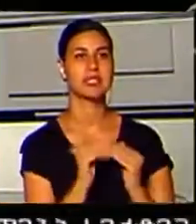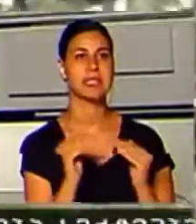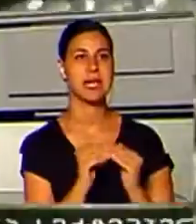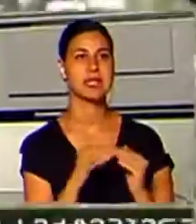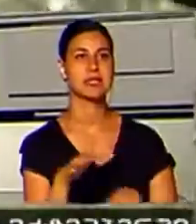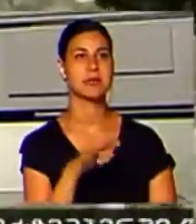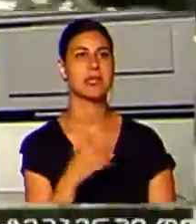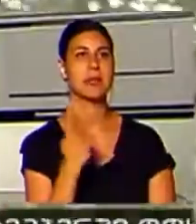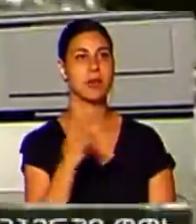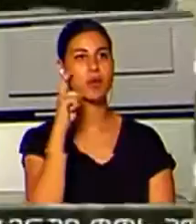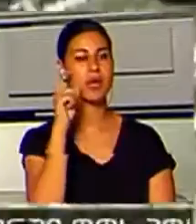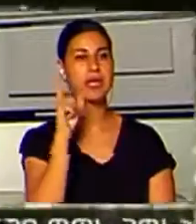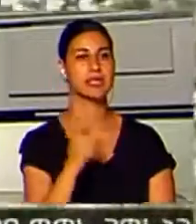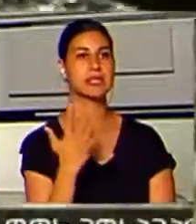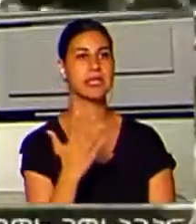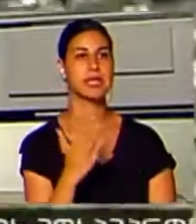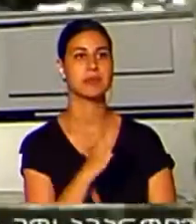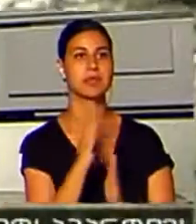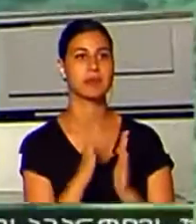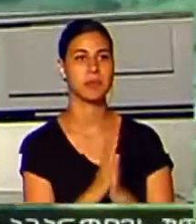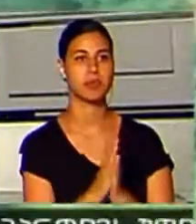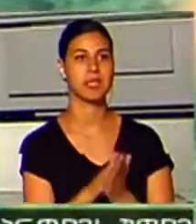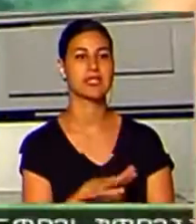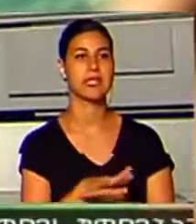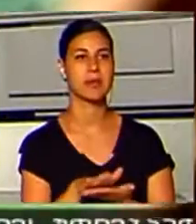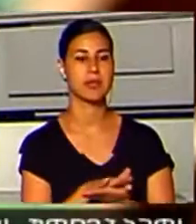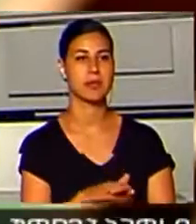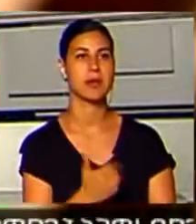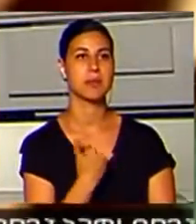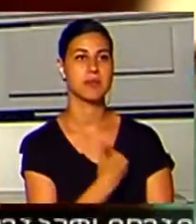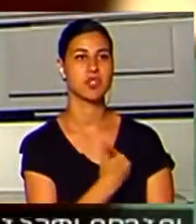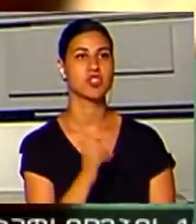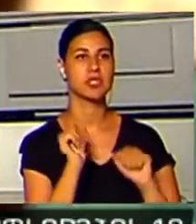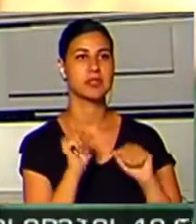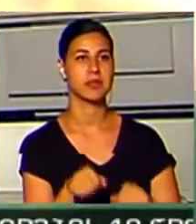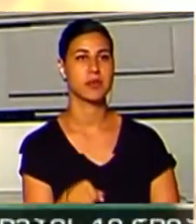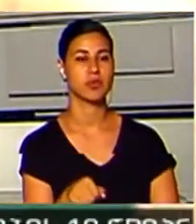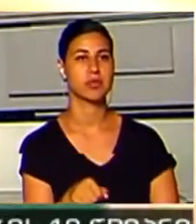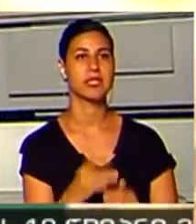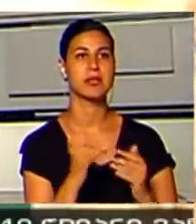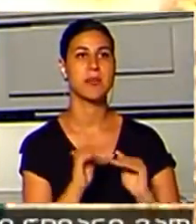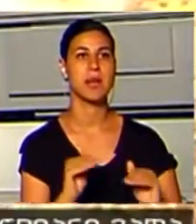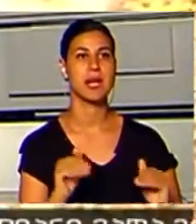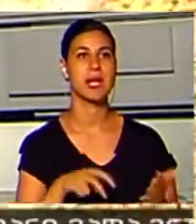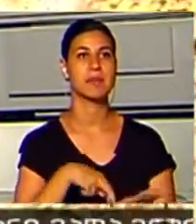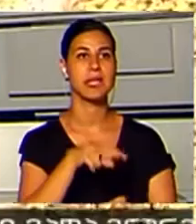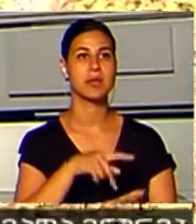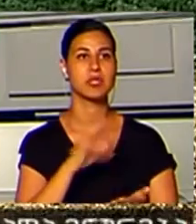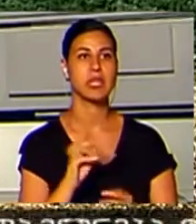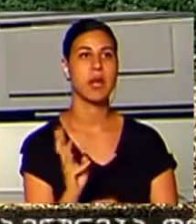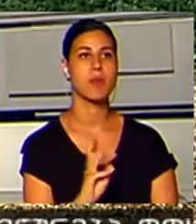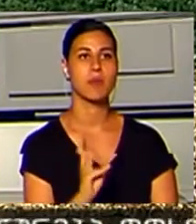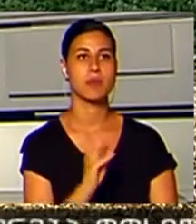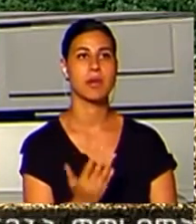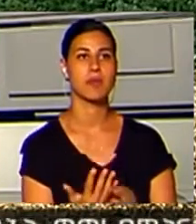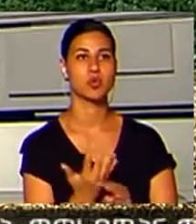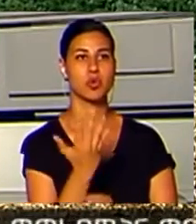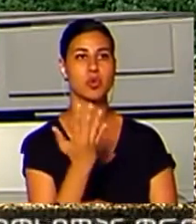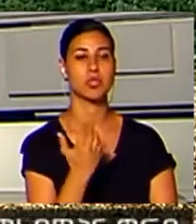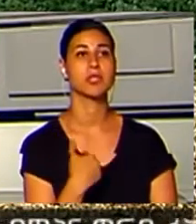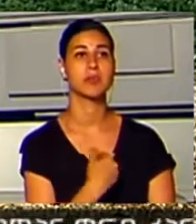მარტო კაცის ხელით მთელდებოდეს და იტკეპნებოდეს. ნეტავ შეიძლებოდეს ამ ბანზე ბალღები დარბოდნენ და კვამლი ამოდიოდეს. ნეტავ